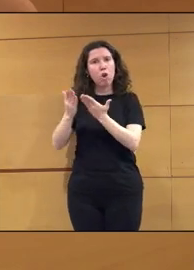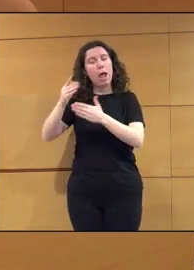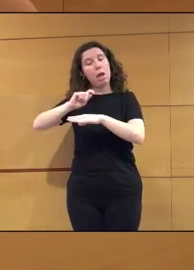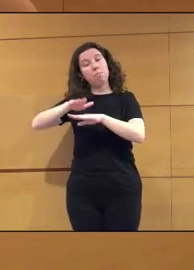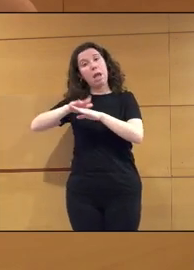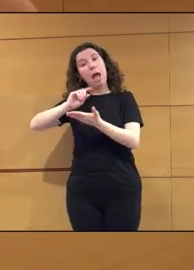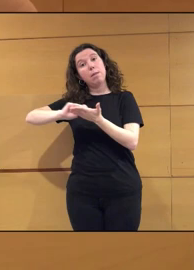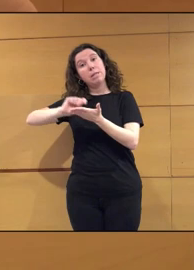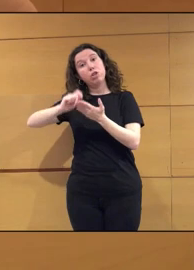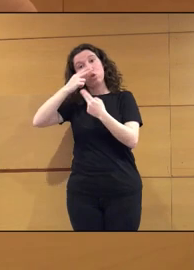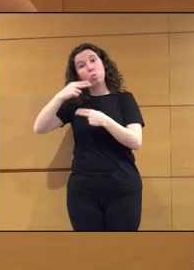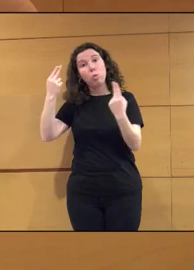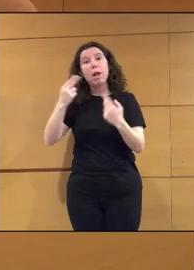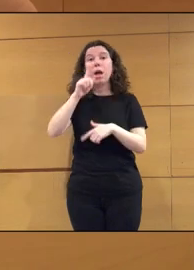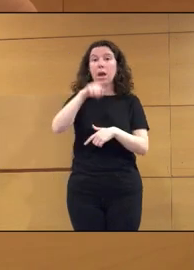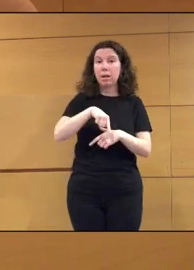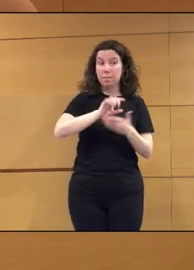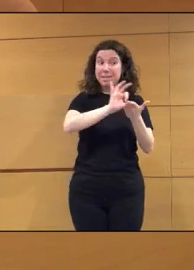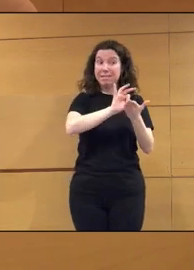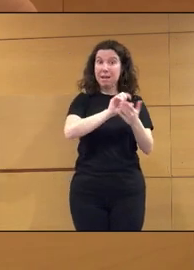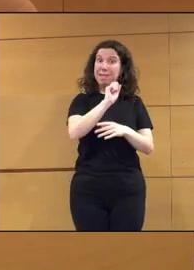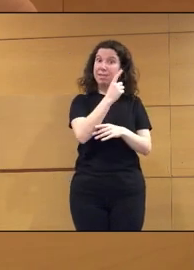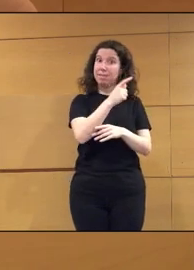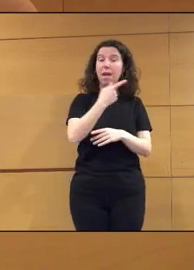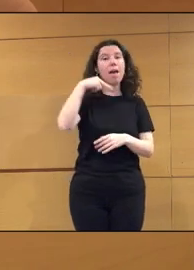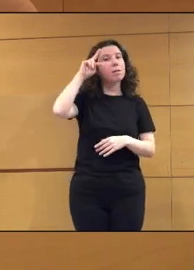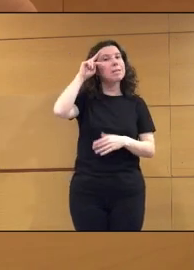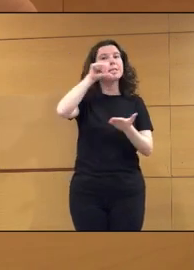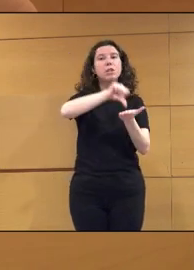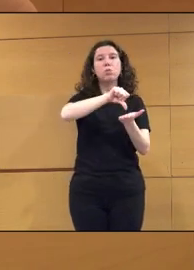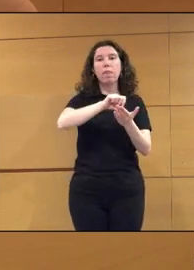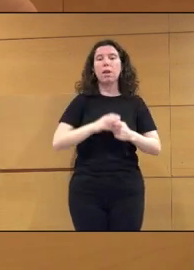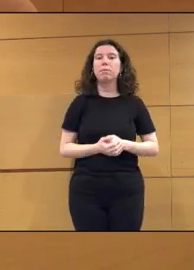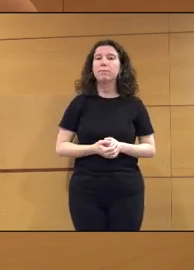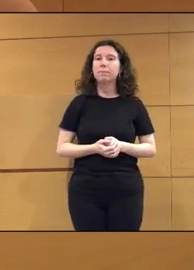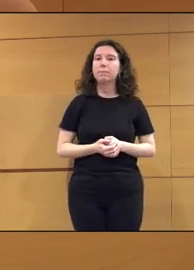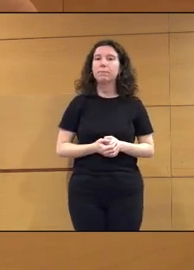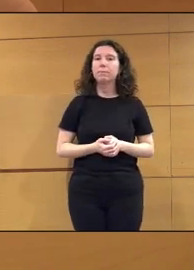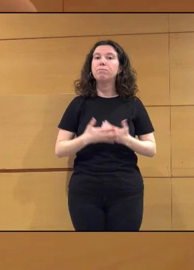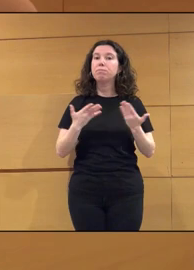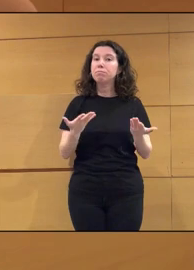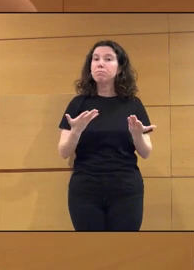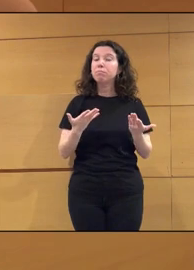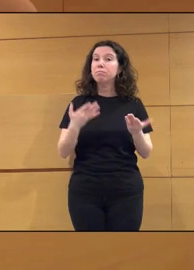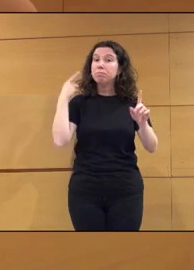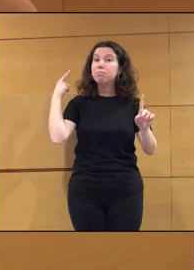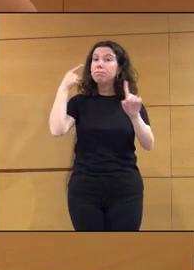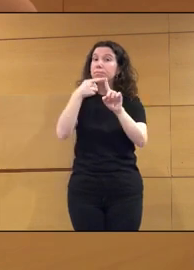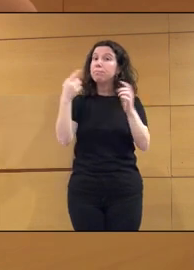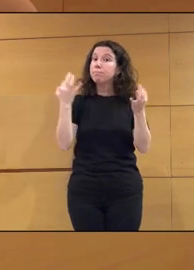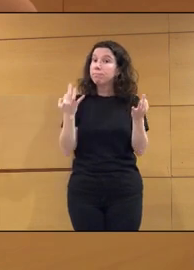Serveis Digitals i Experiència Ciutadana. I en aquest cas, doncs amb aquesta finalitat de